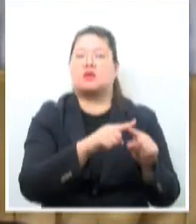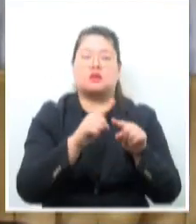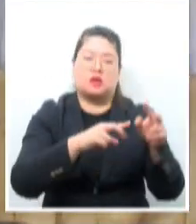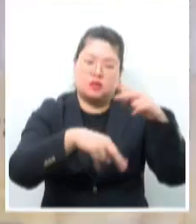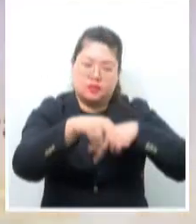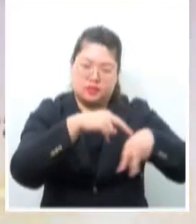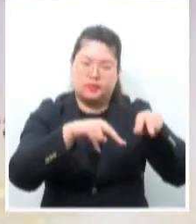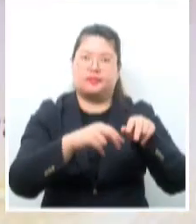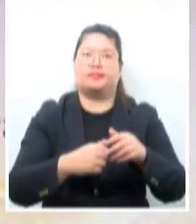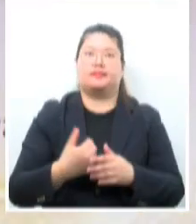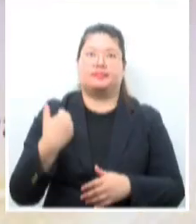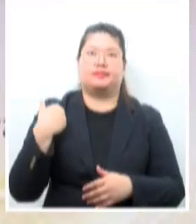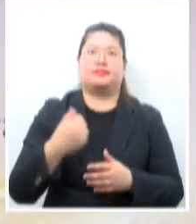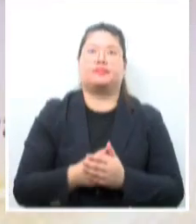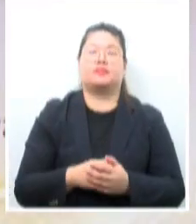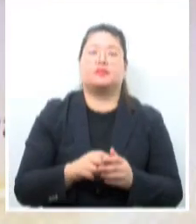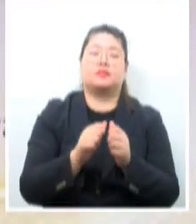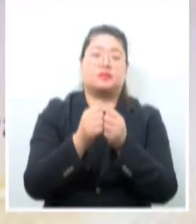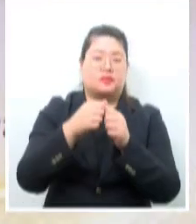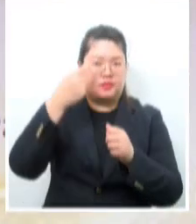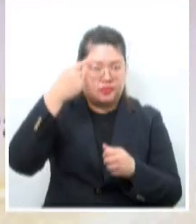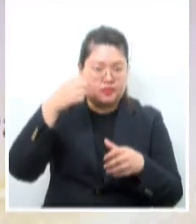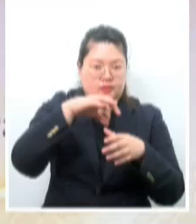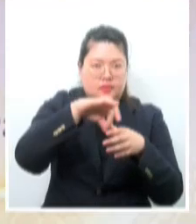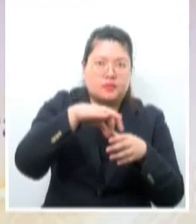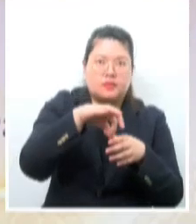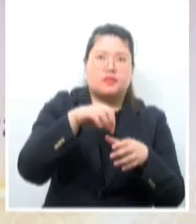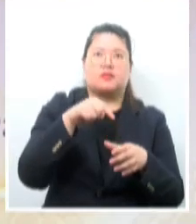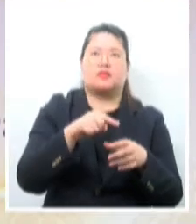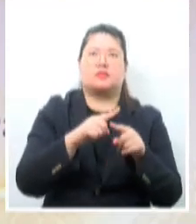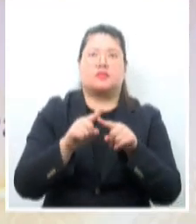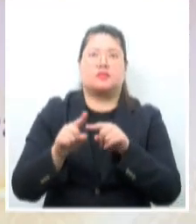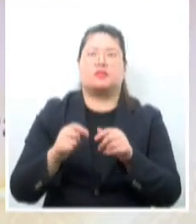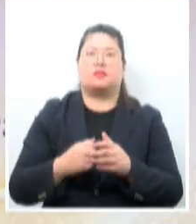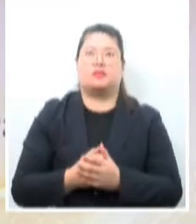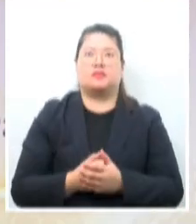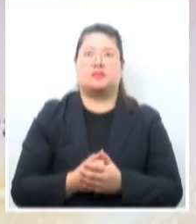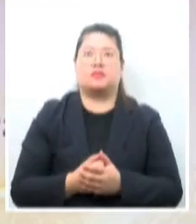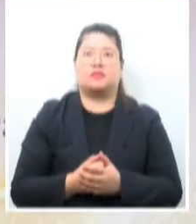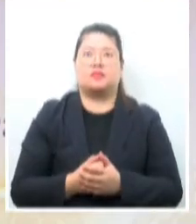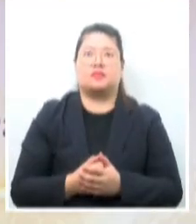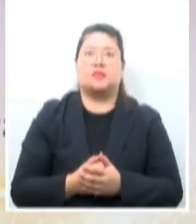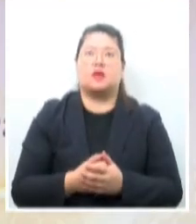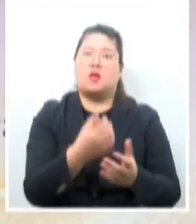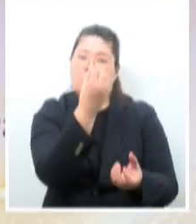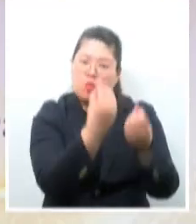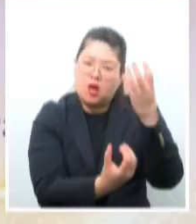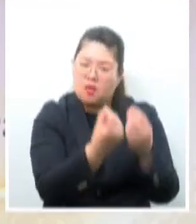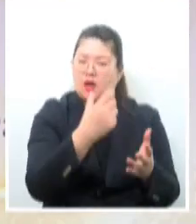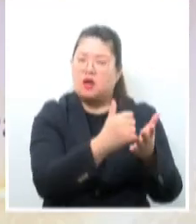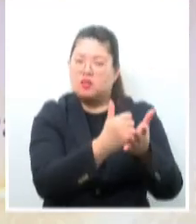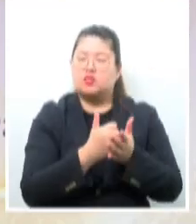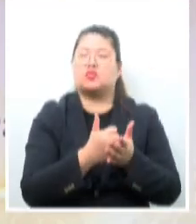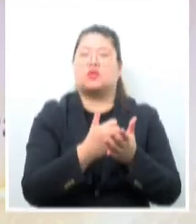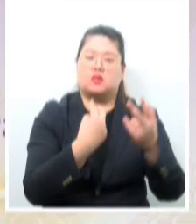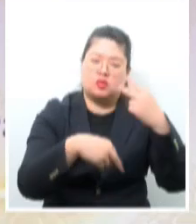ยกาแฟพืชค่าล้นทั้งต้นสร้างป่าเลี้ยงผู้ค